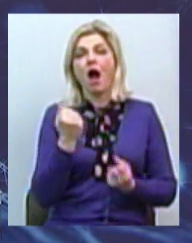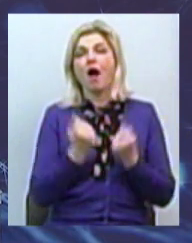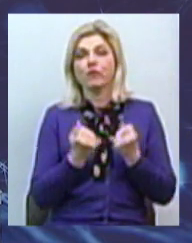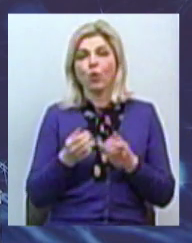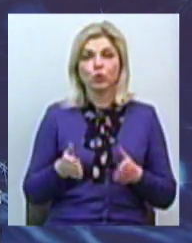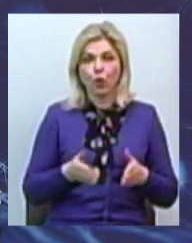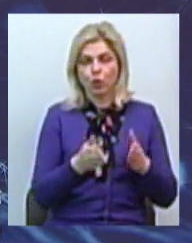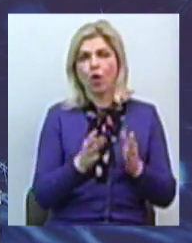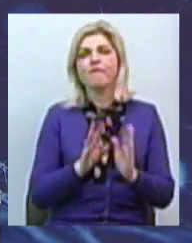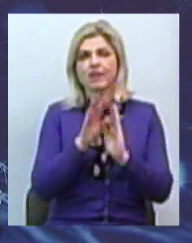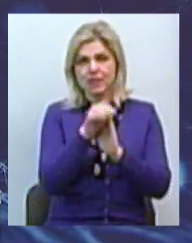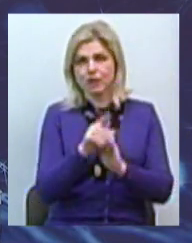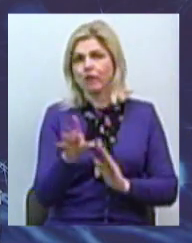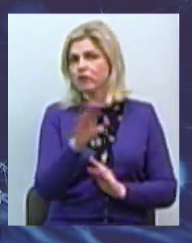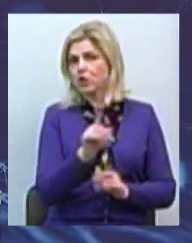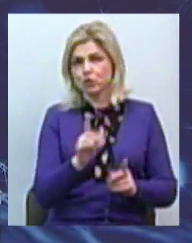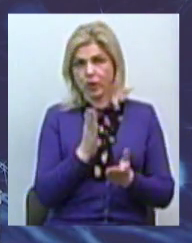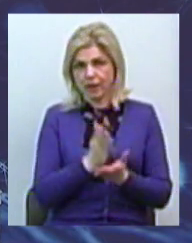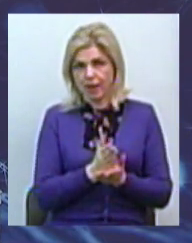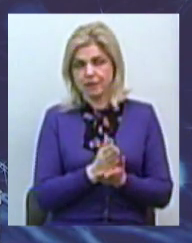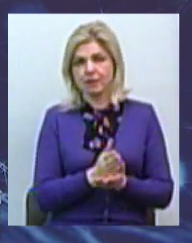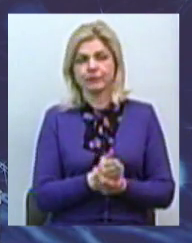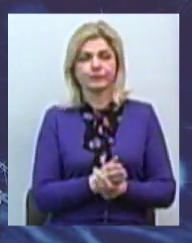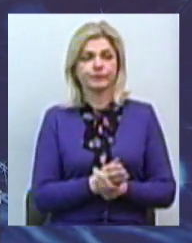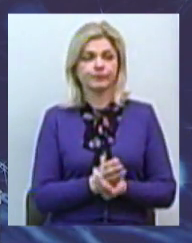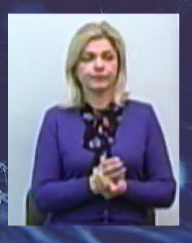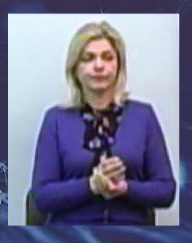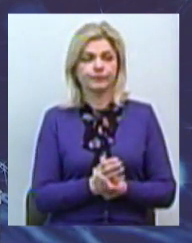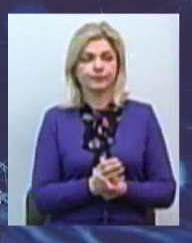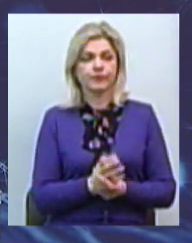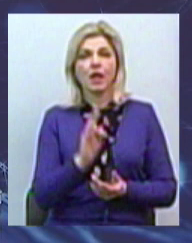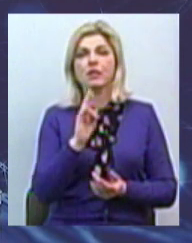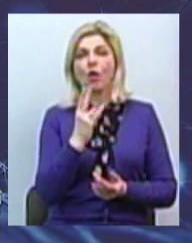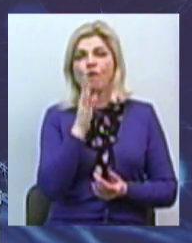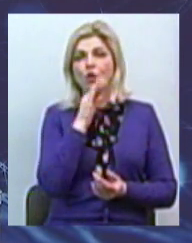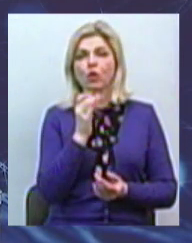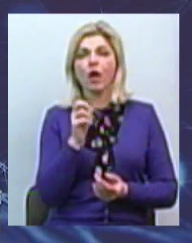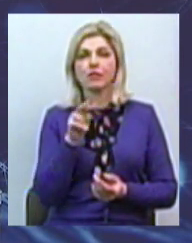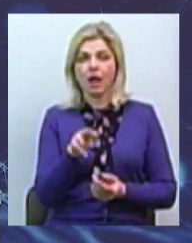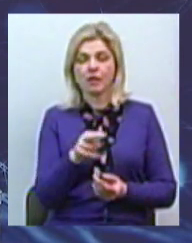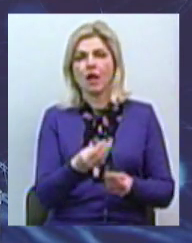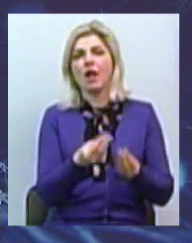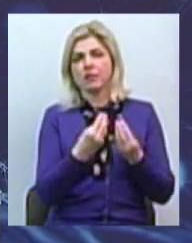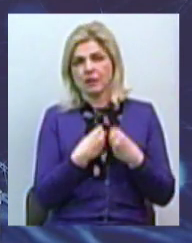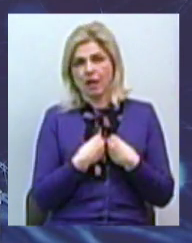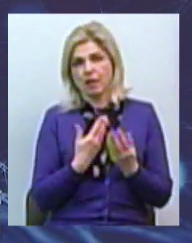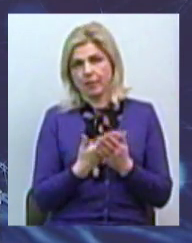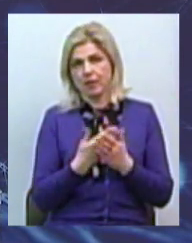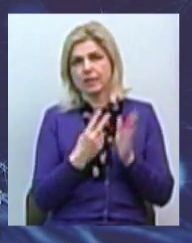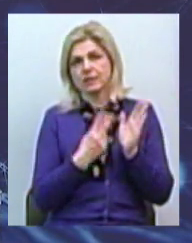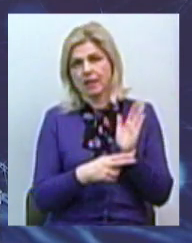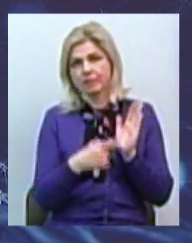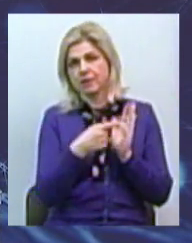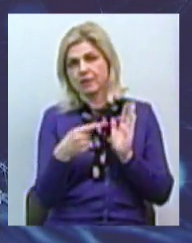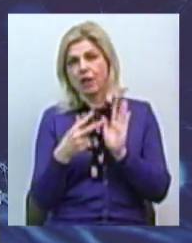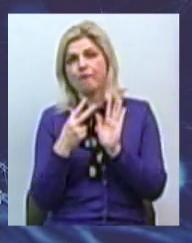все, що в них є. Як вони стверджують, Миколаївводоканал надав десь